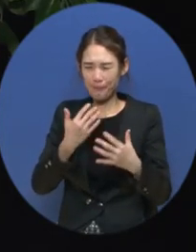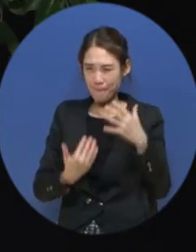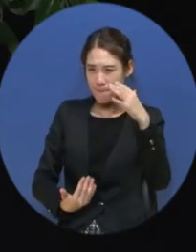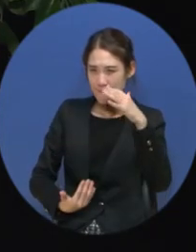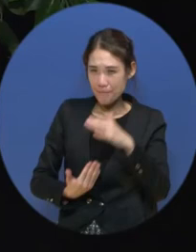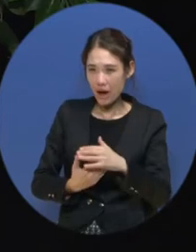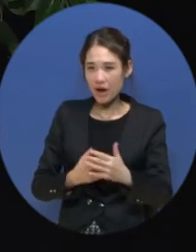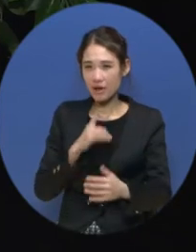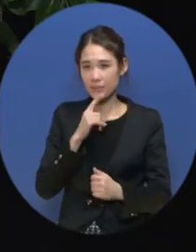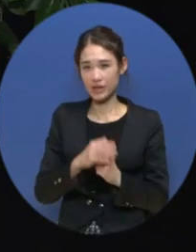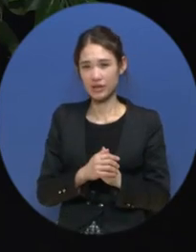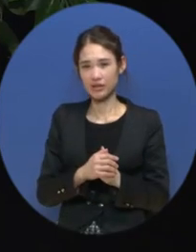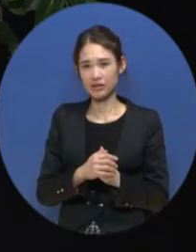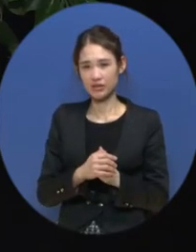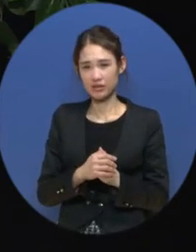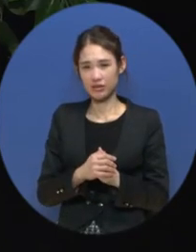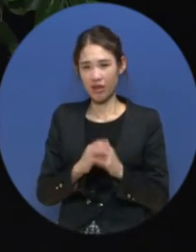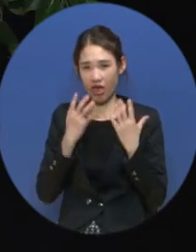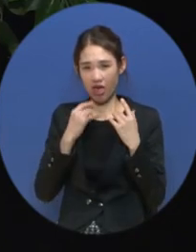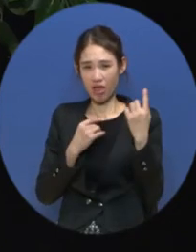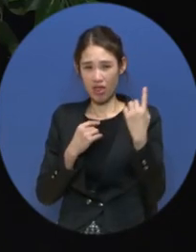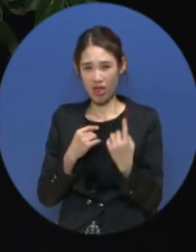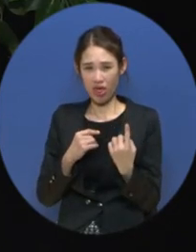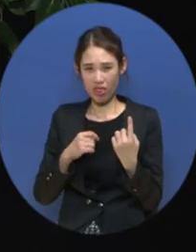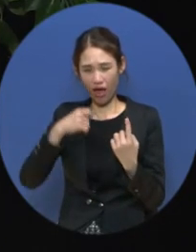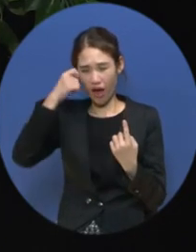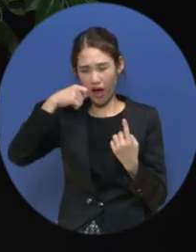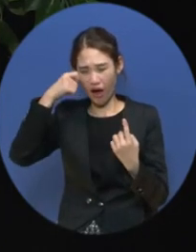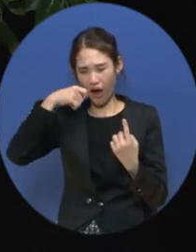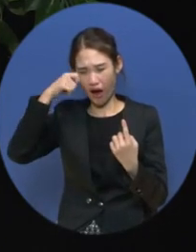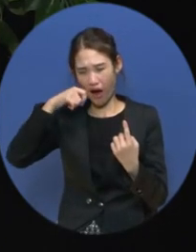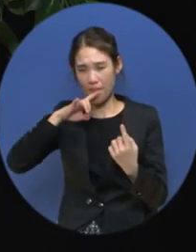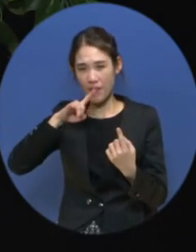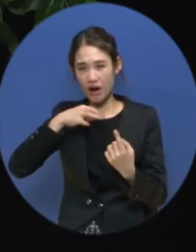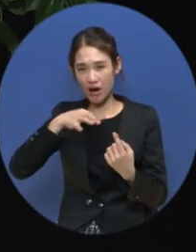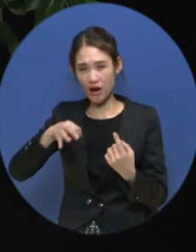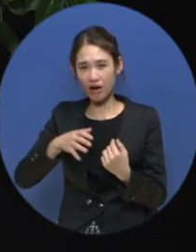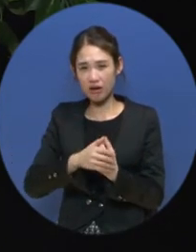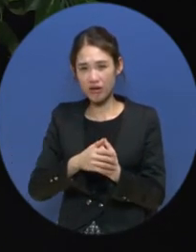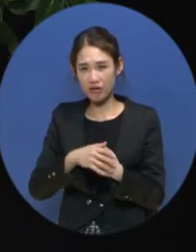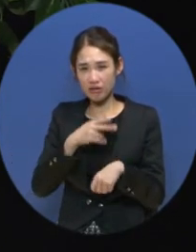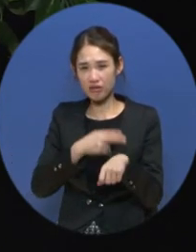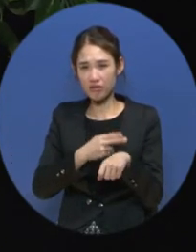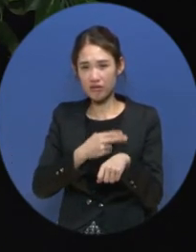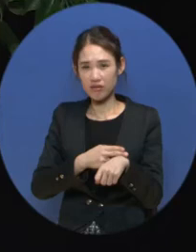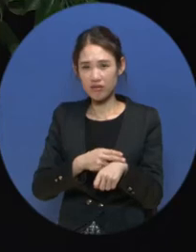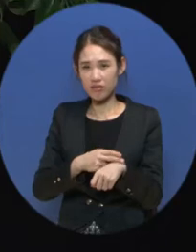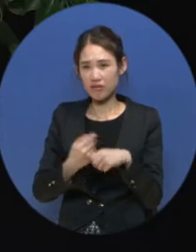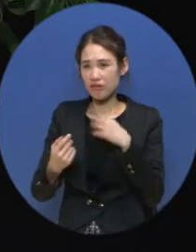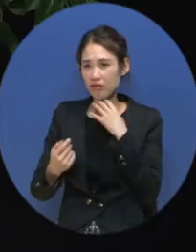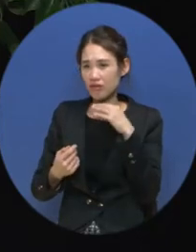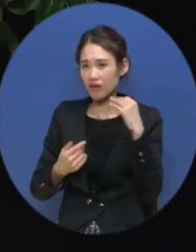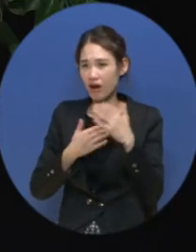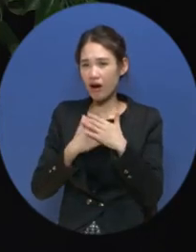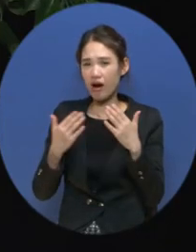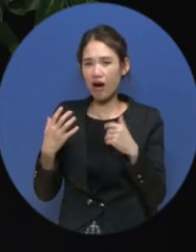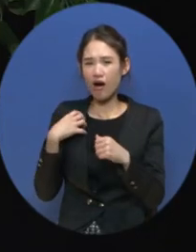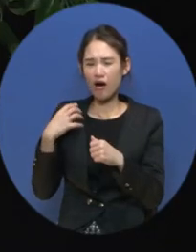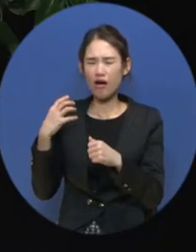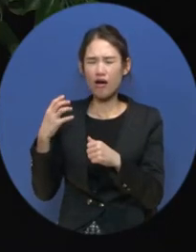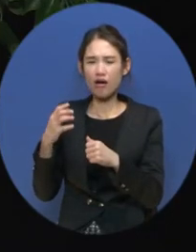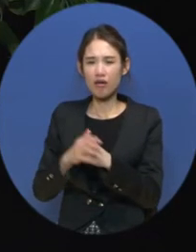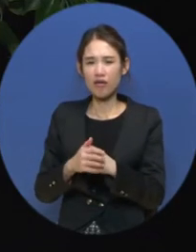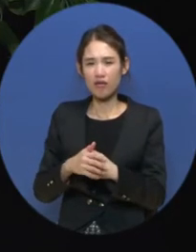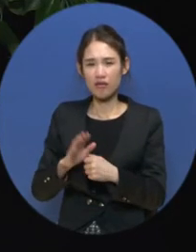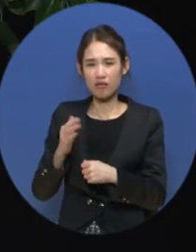예. 그런 아이를 처음에 왔을 때 울고불고 하는 아이를 정말 교사들이 영세반 아이들 맞추면요. 원장님